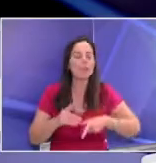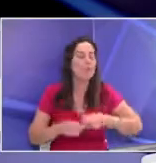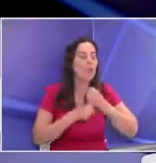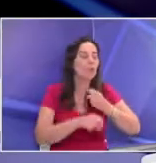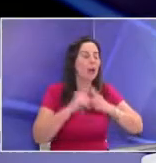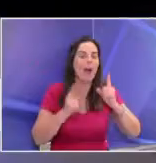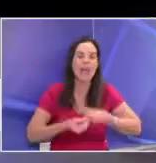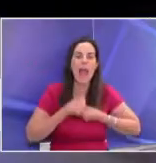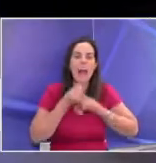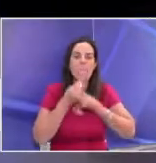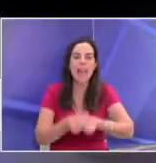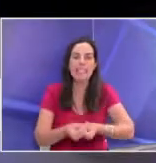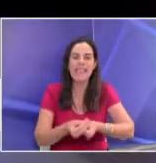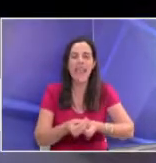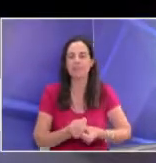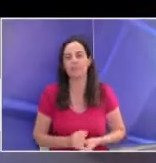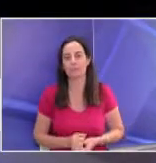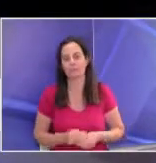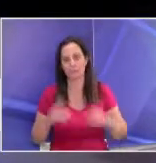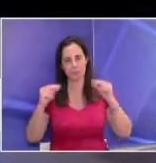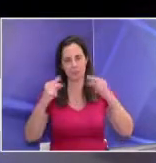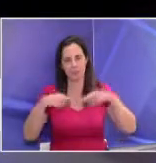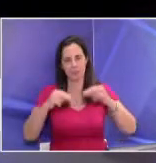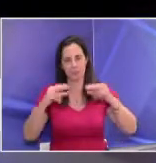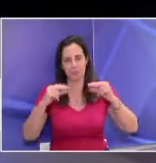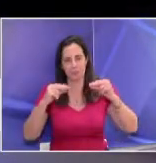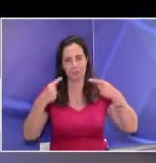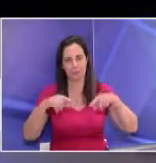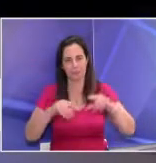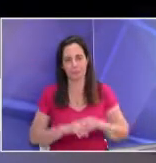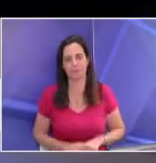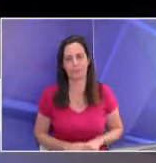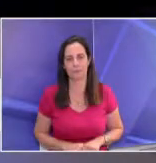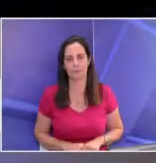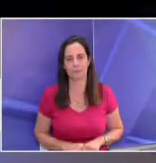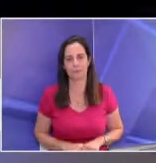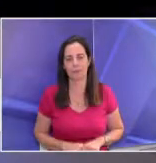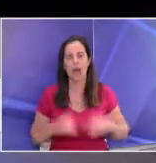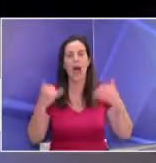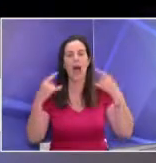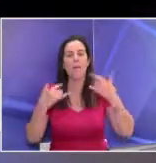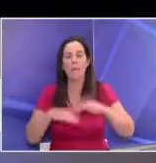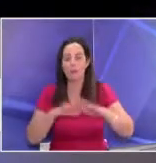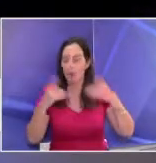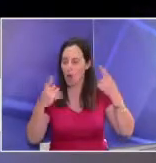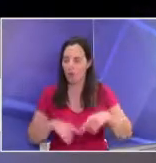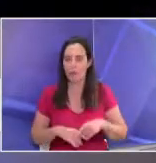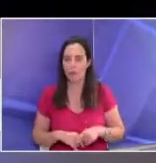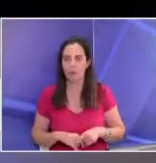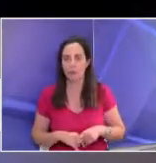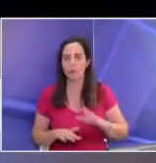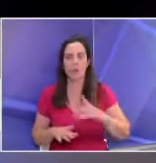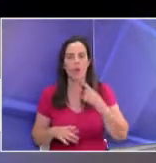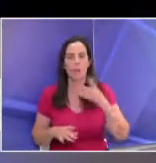אחרים, אבל המסר... אבל את זה נועה בן ארצי עשה. את זה נועה בן ארצי עשה. בלעדיה, היום הזה היה יכול לעבור בשקט. למה? לא